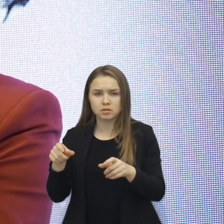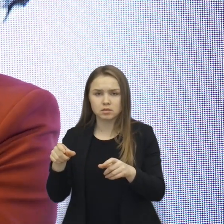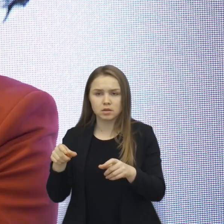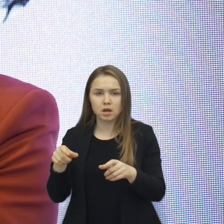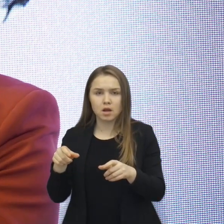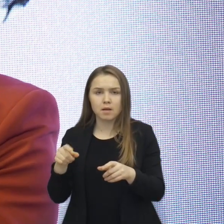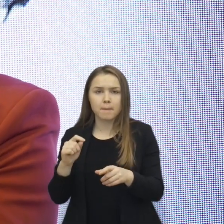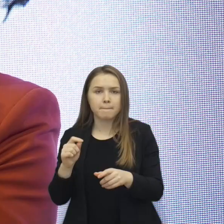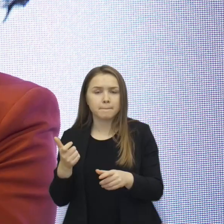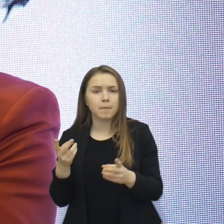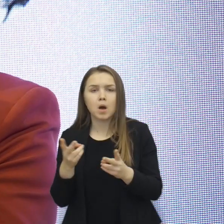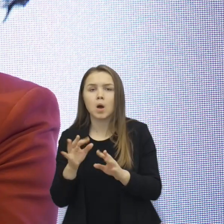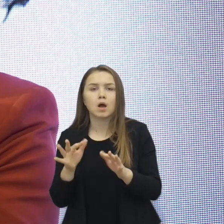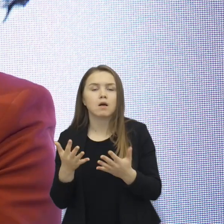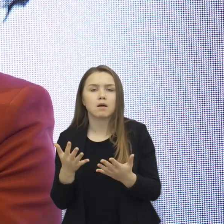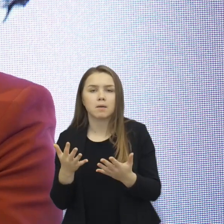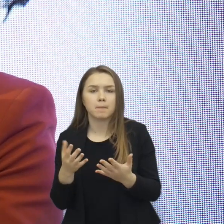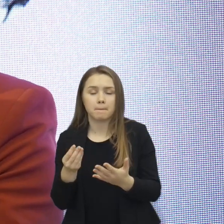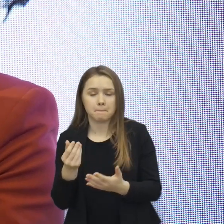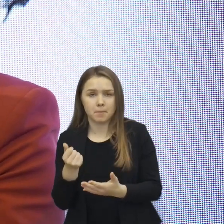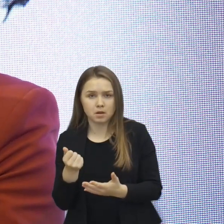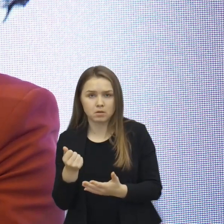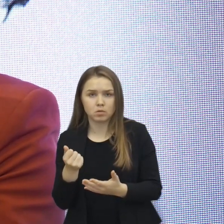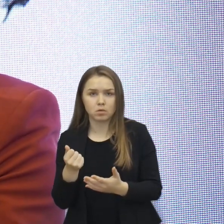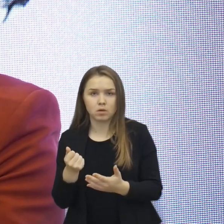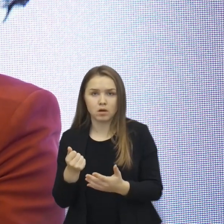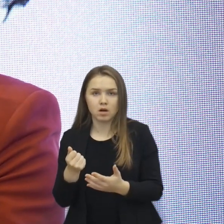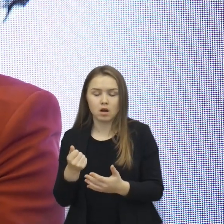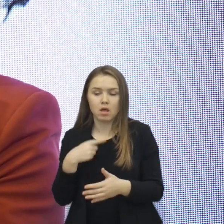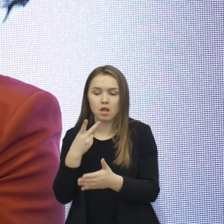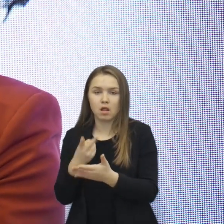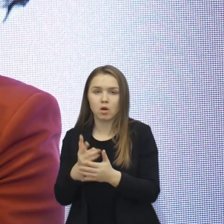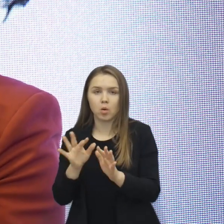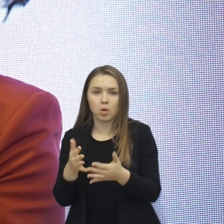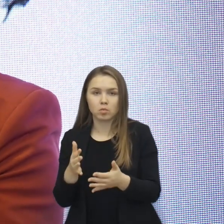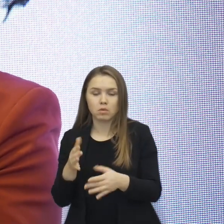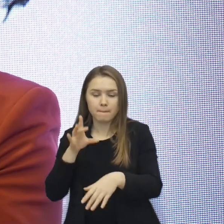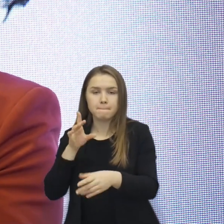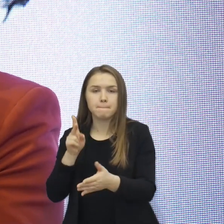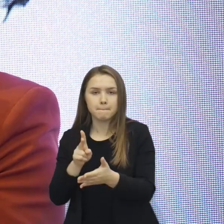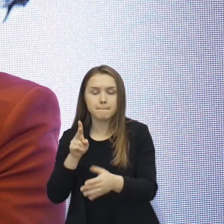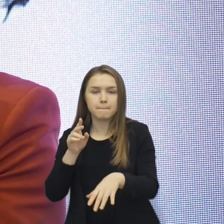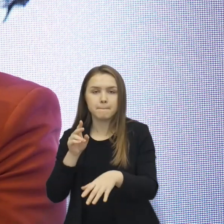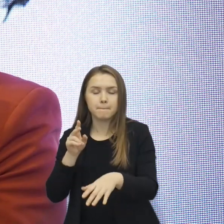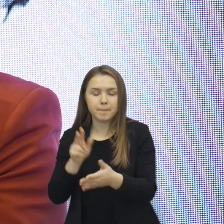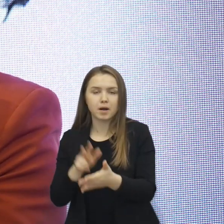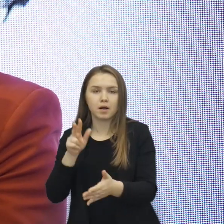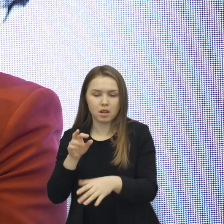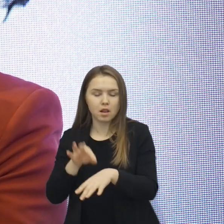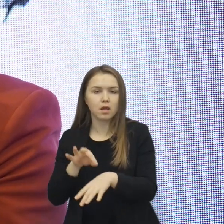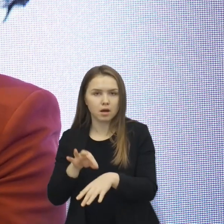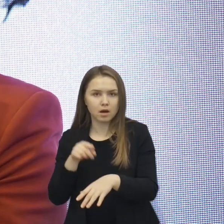turėti pirmiausiai pinigų, procedūra vis dar yra patologizuota, pirmiausiai turi gauti diagnozę, kurios gavimas